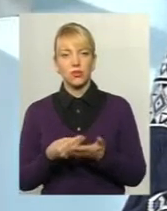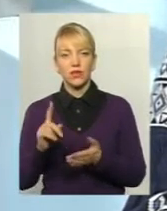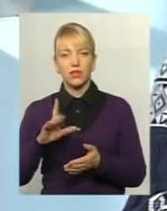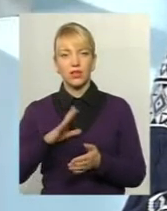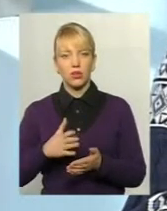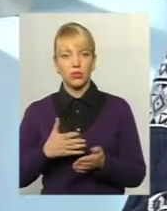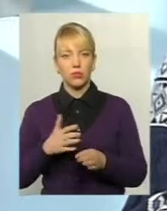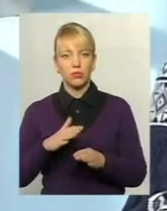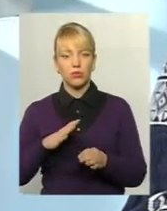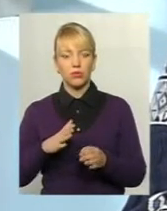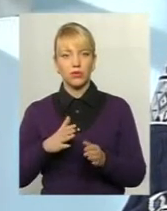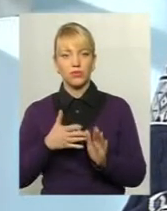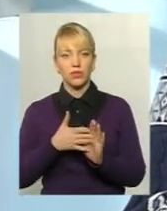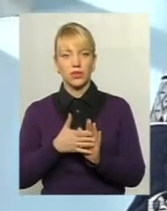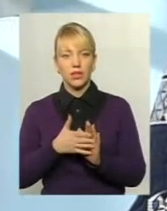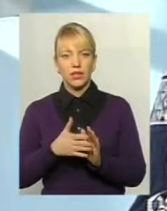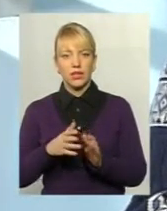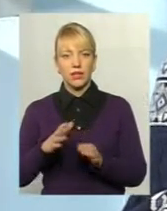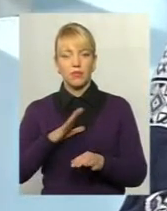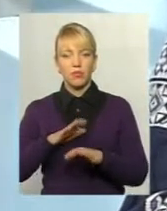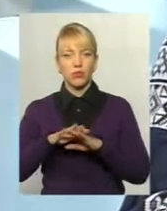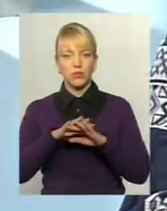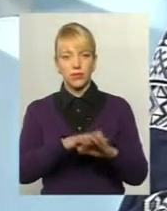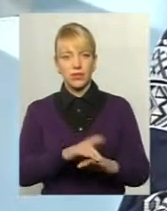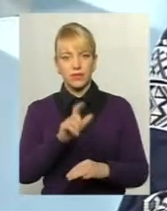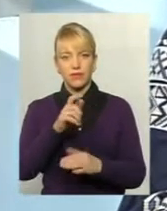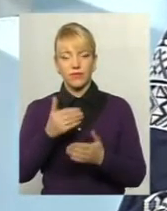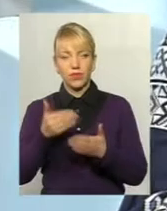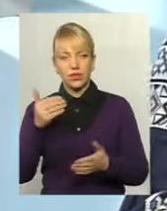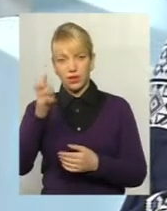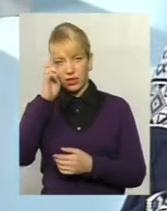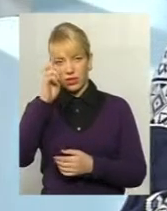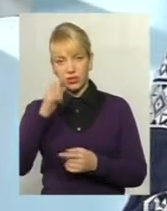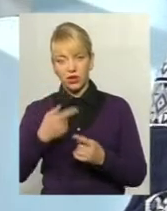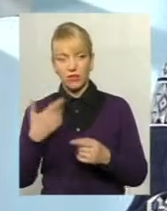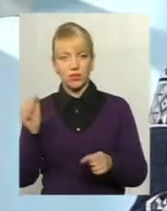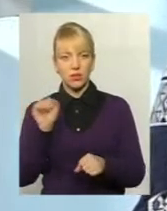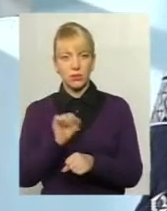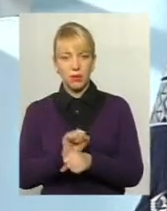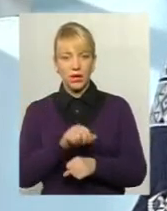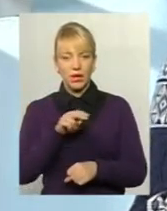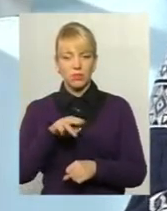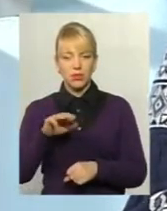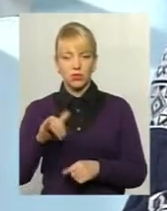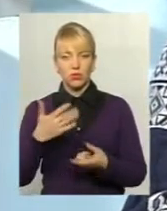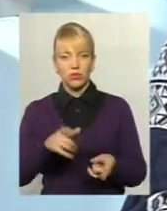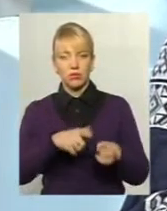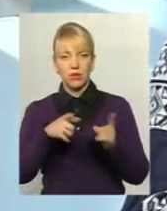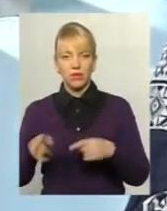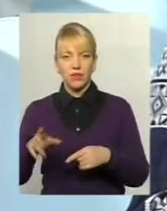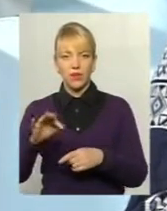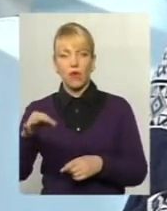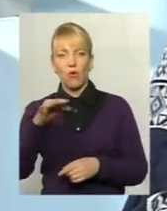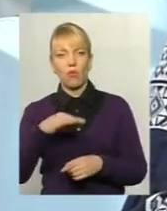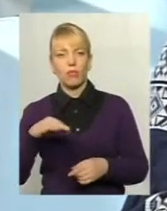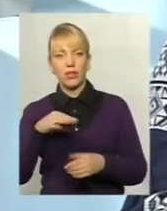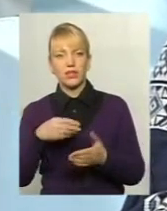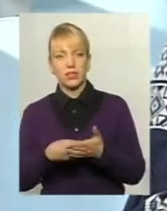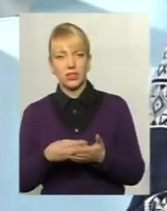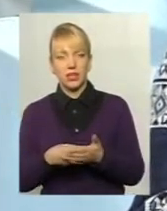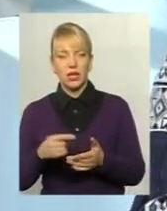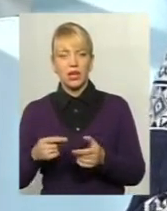держави централізовано, на сьогоднішній день припинено. Профтехосвіта передана на баланси або обласних центрів, обласних